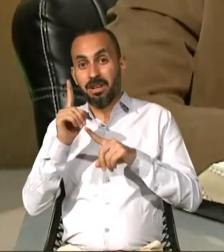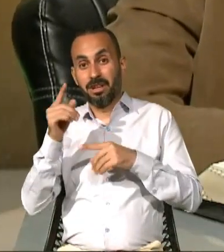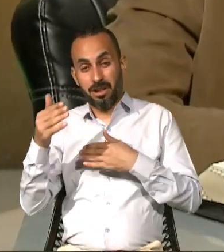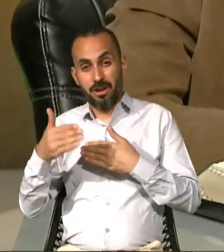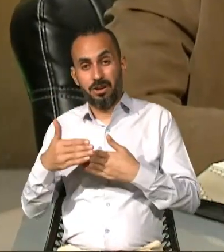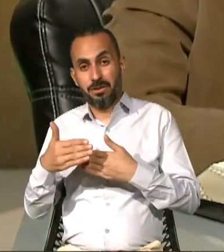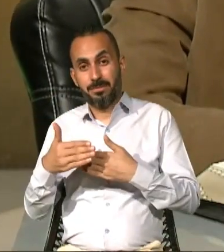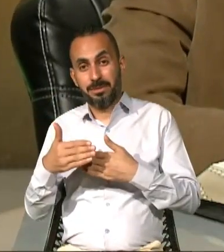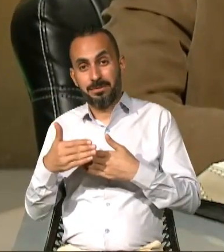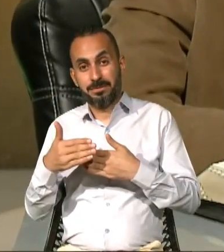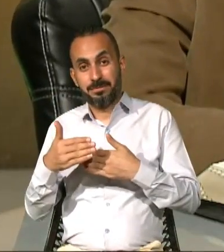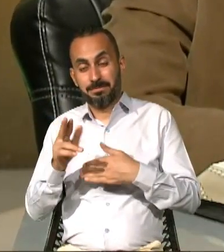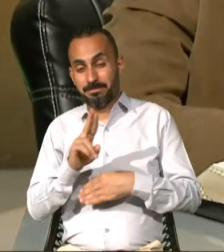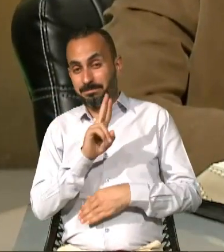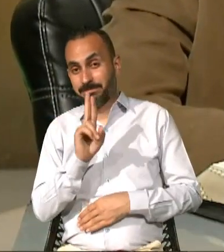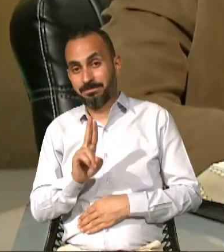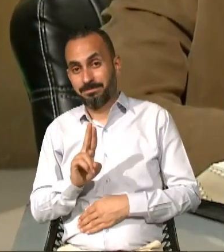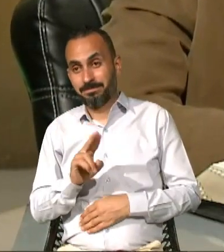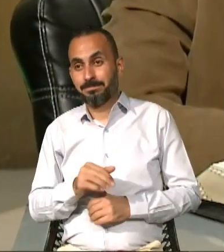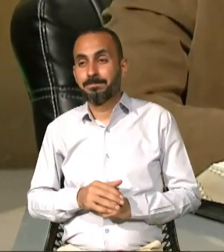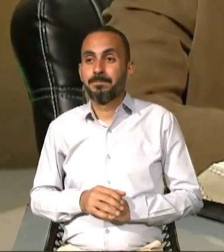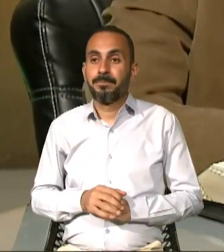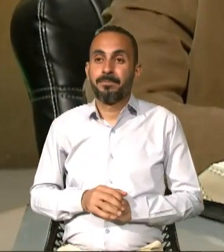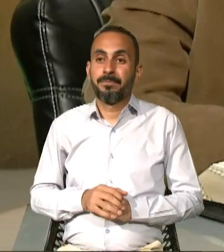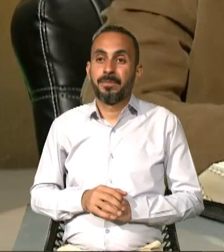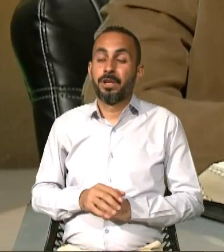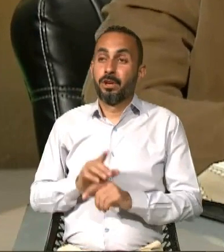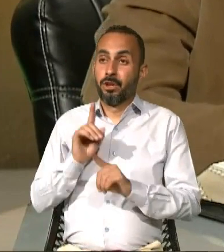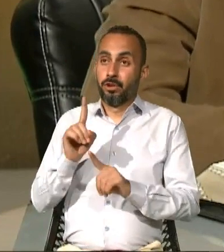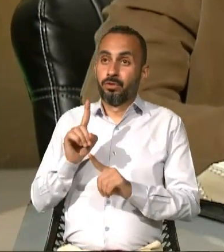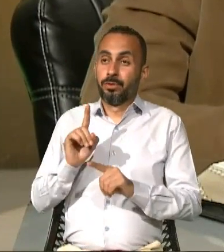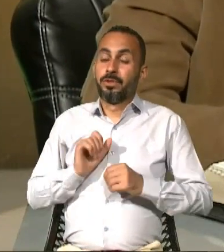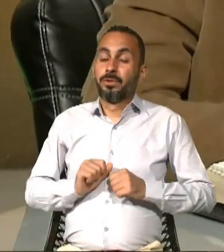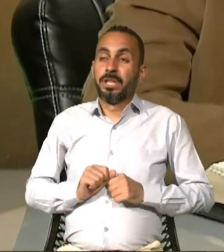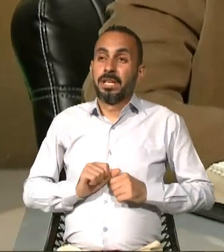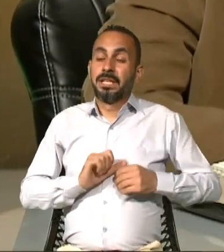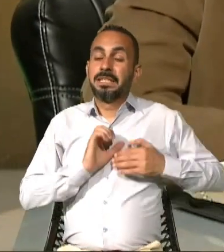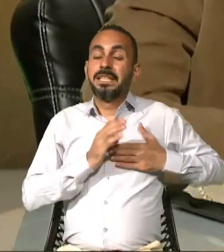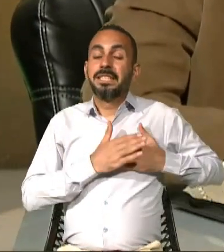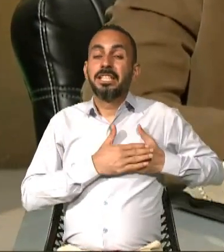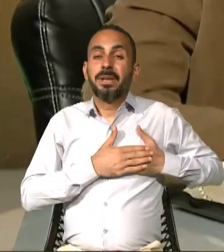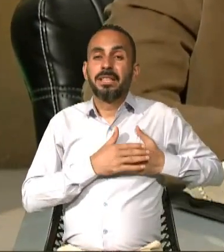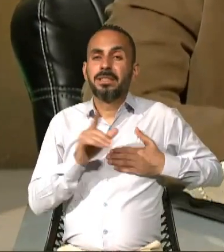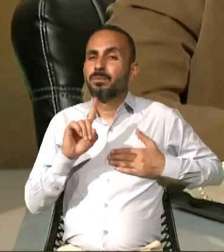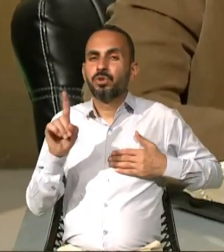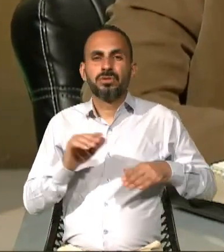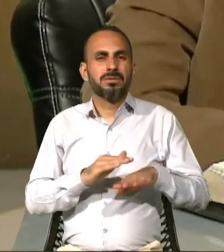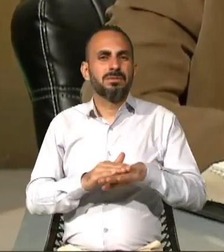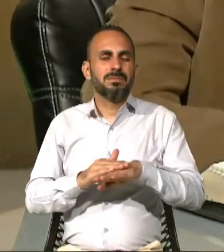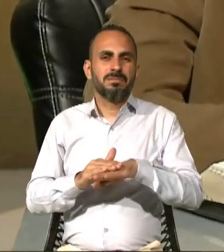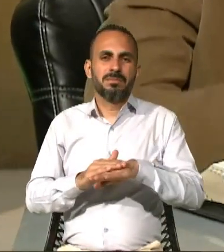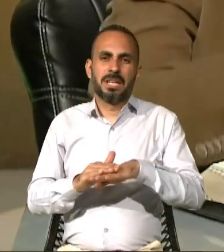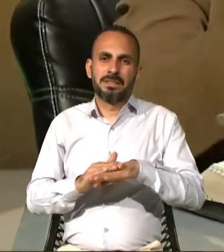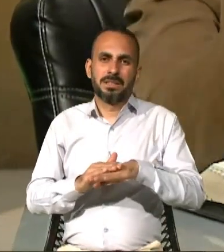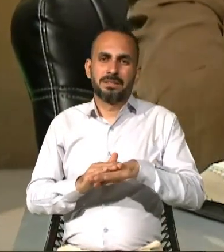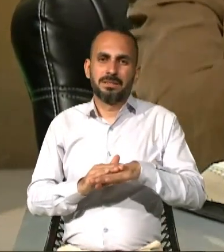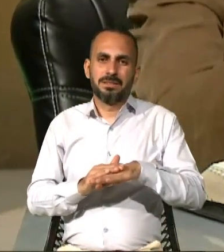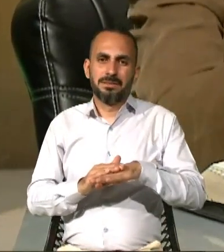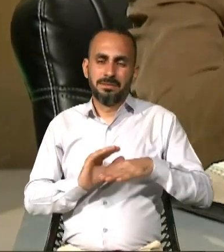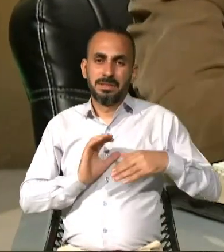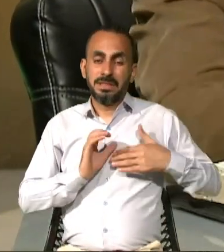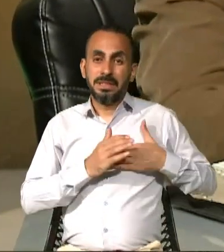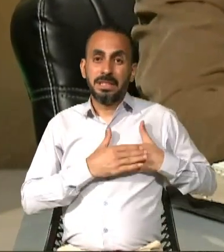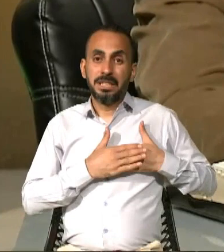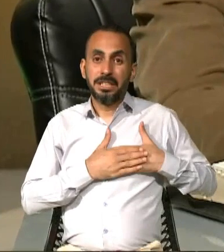مش حاسس. الايمان المسيحي يا ابونا الرائع فيه مش احساس، لكن الايمان الايمان